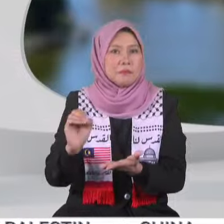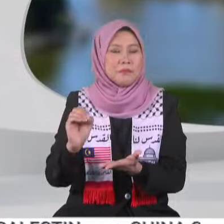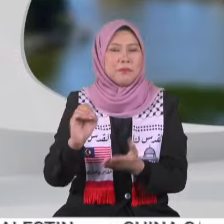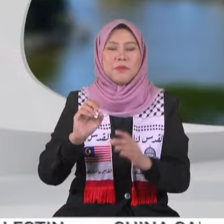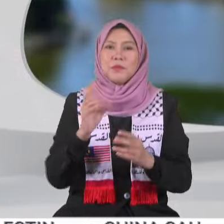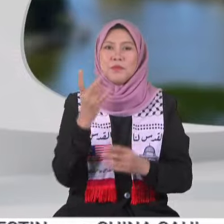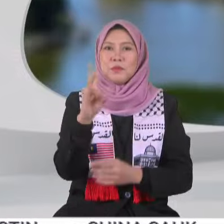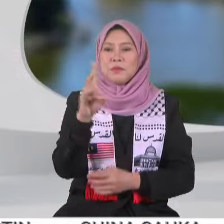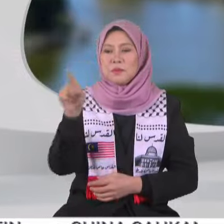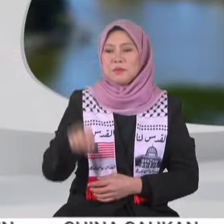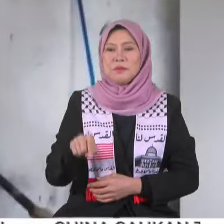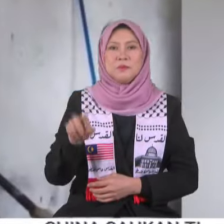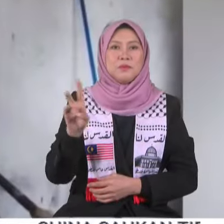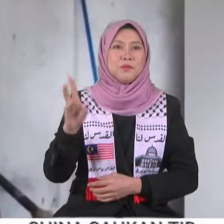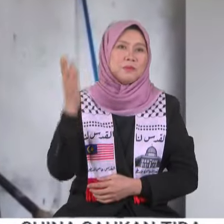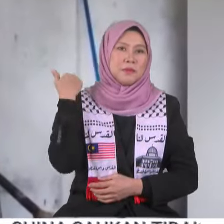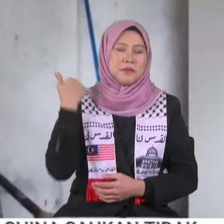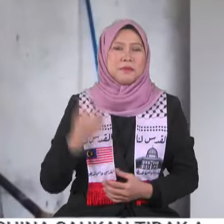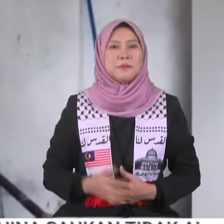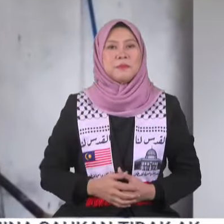Julai lepas.